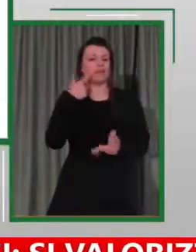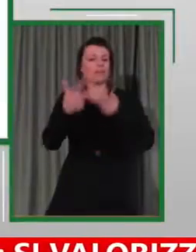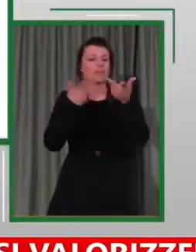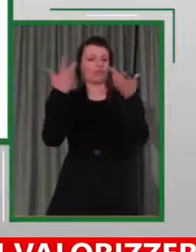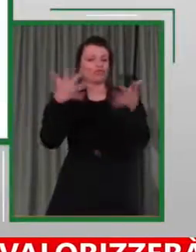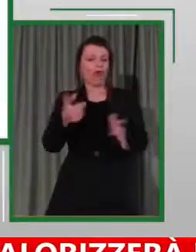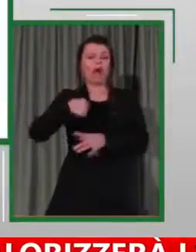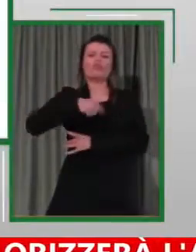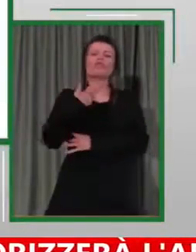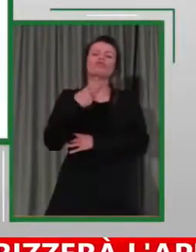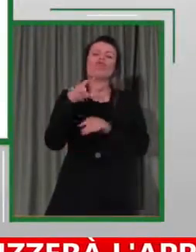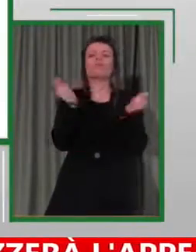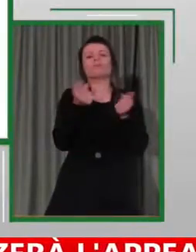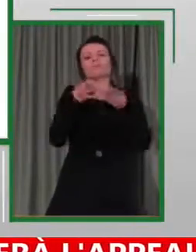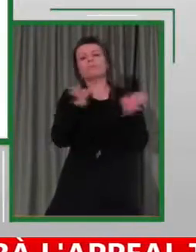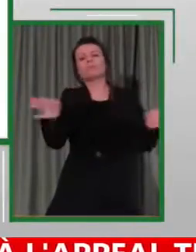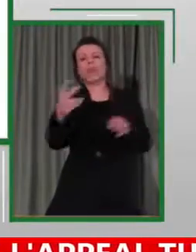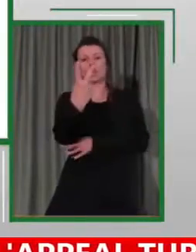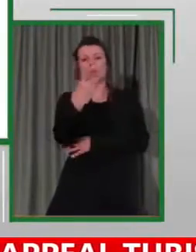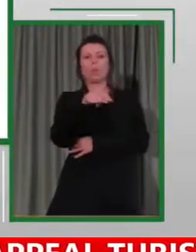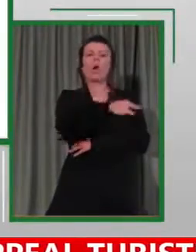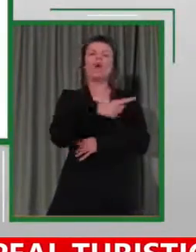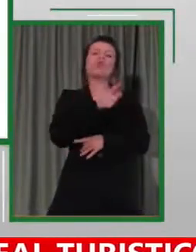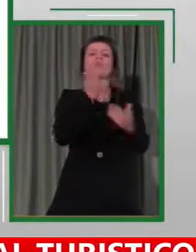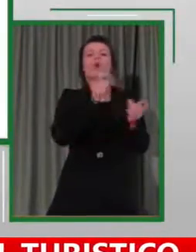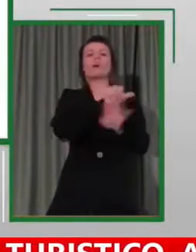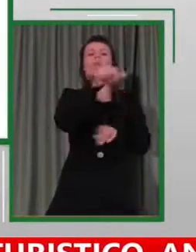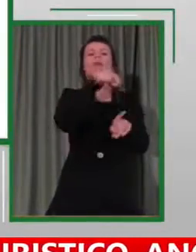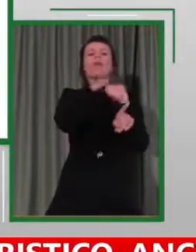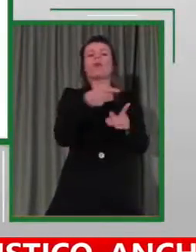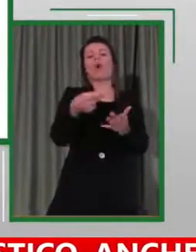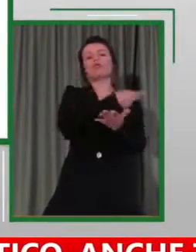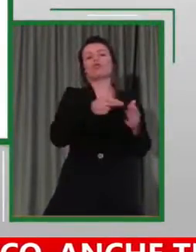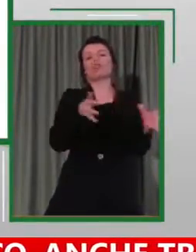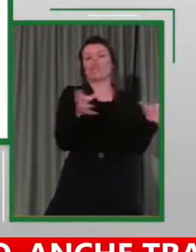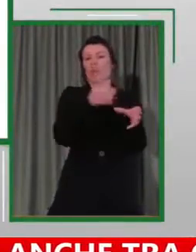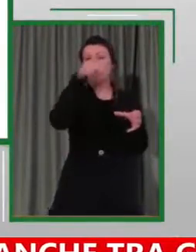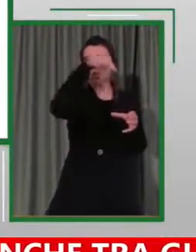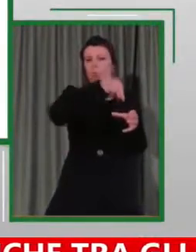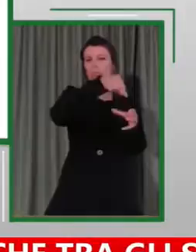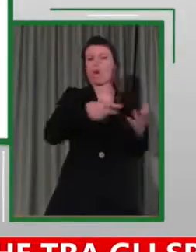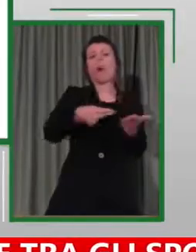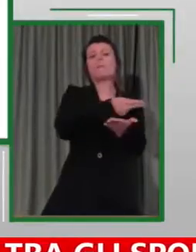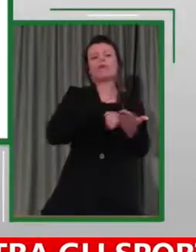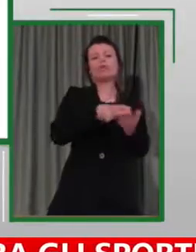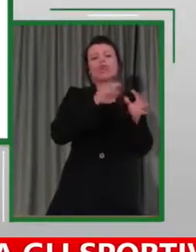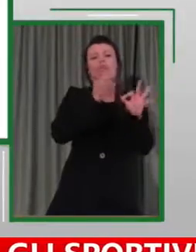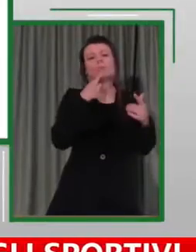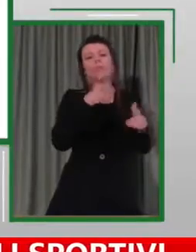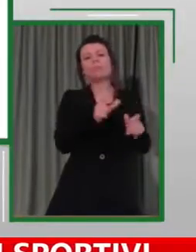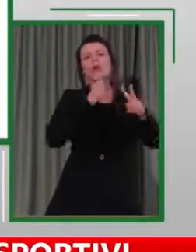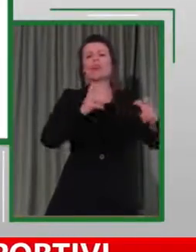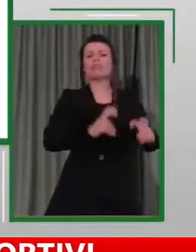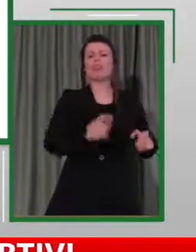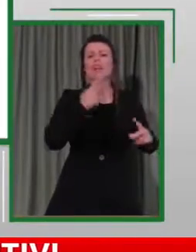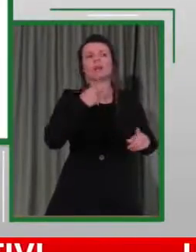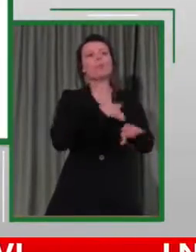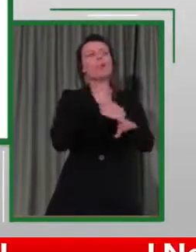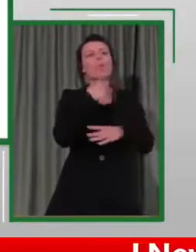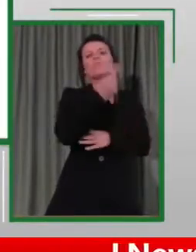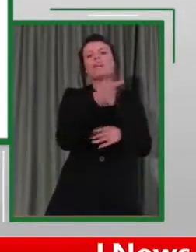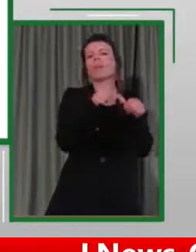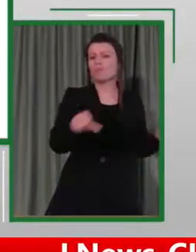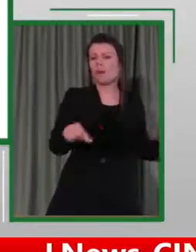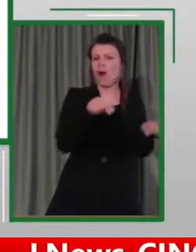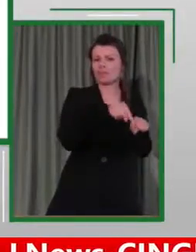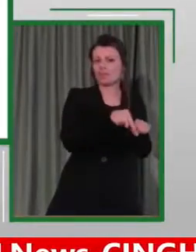linea che riguarda un gruppo di progetti che sono progetti sulla ricerca cosiddetta di base